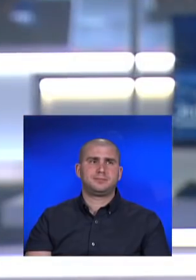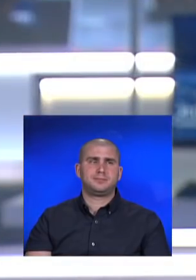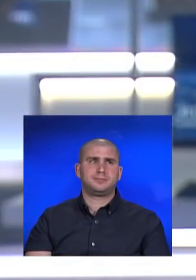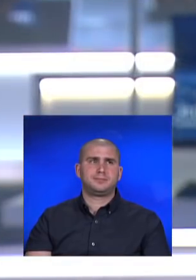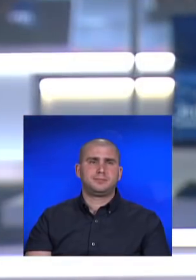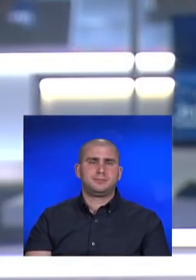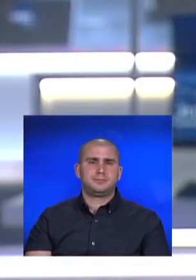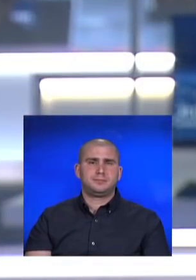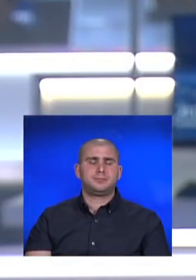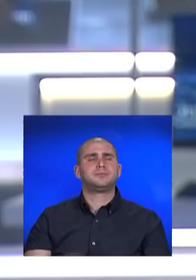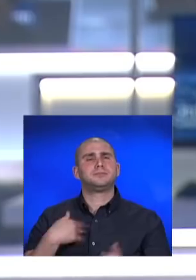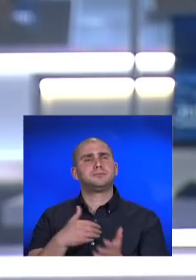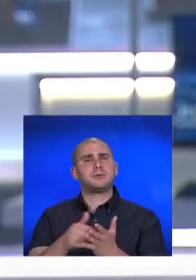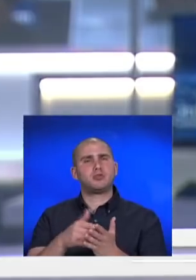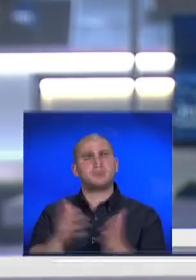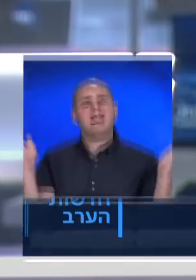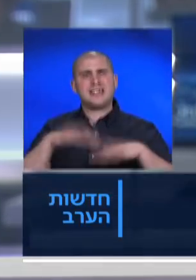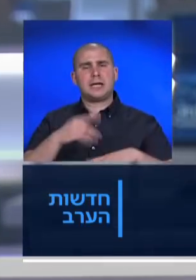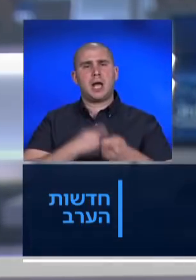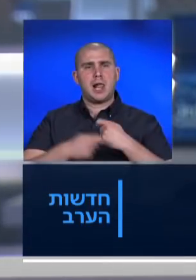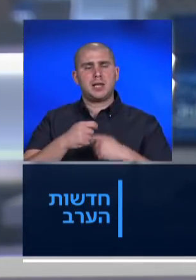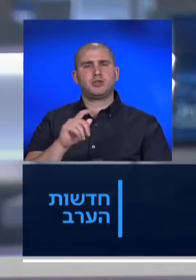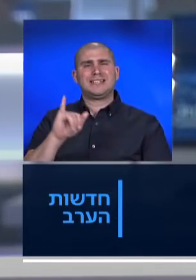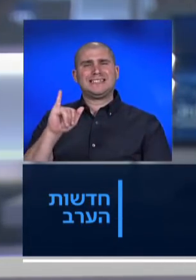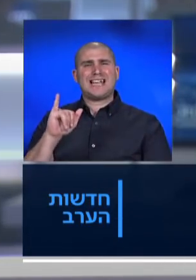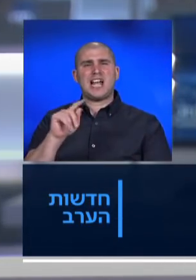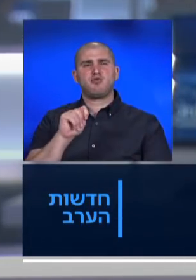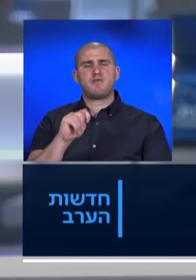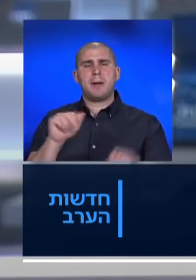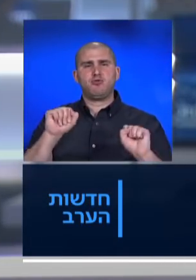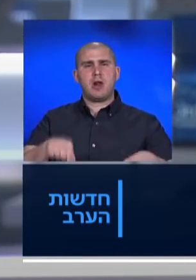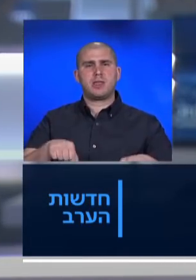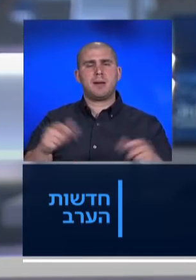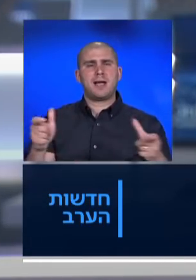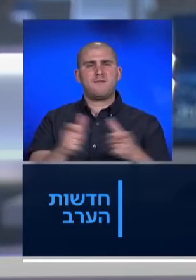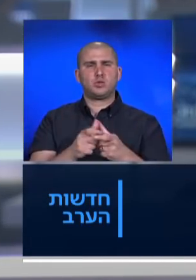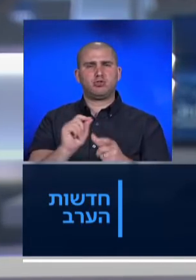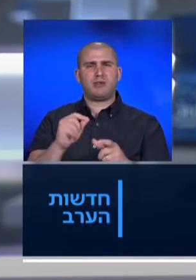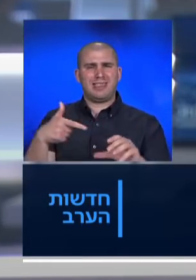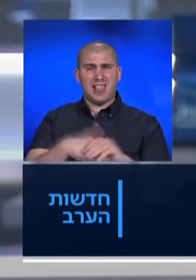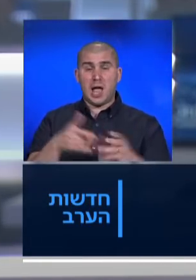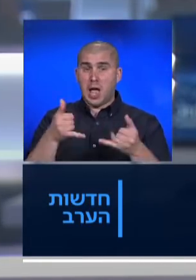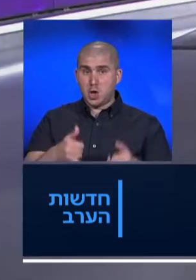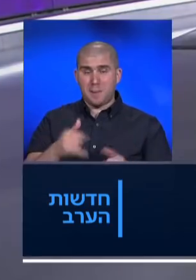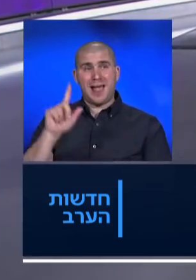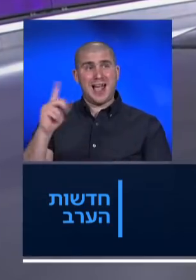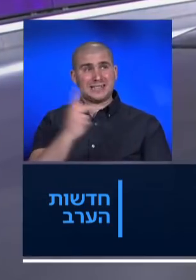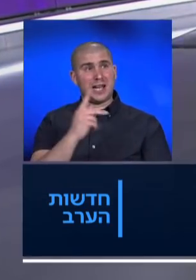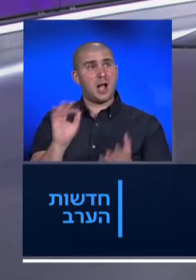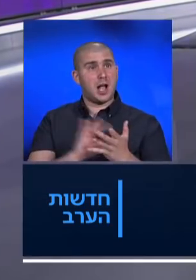אנחנו ממשיכים בקריסה הכלכלית של יצחק תשובה, בעלי השליטה בקבוצה דלק, והיום ליאל קייזר, כתבתנו